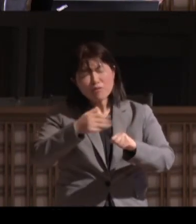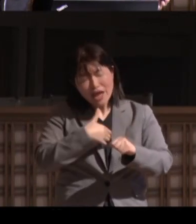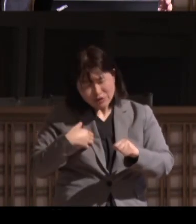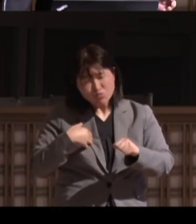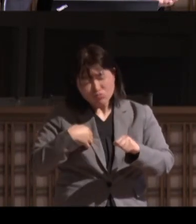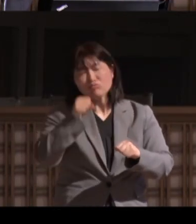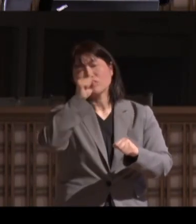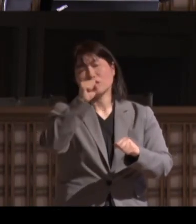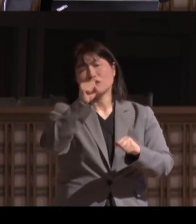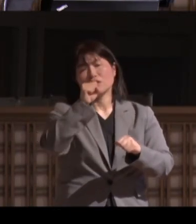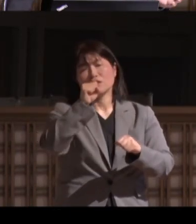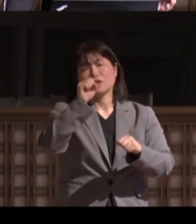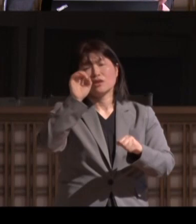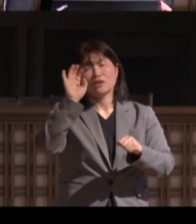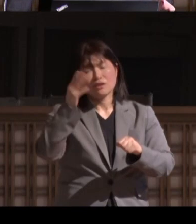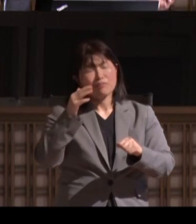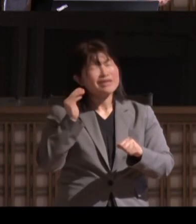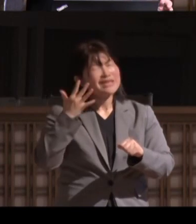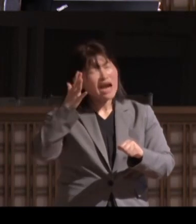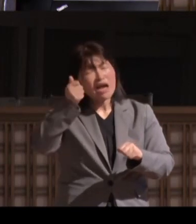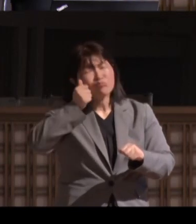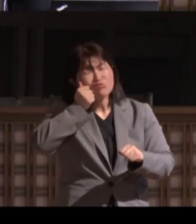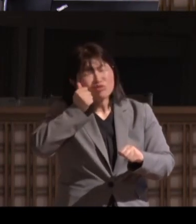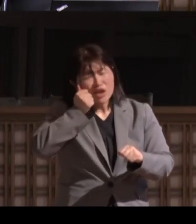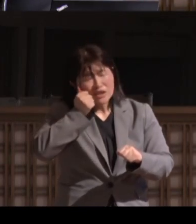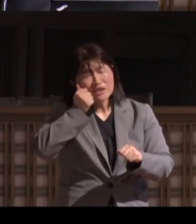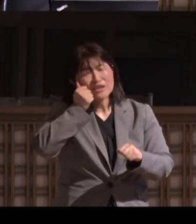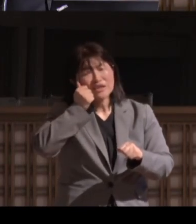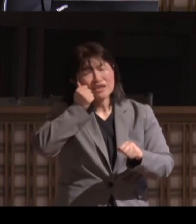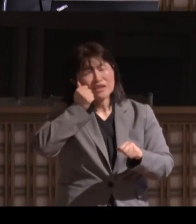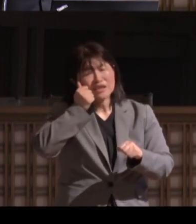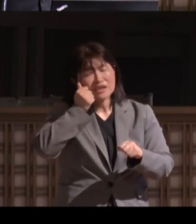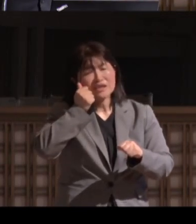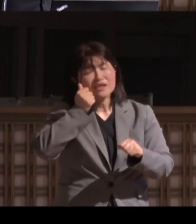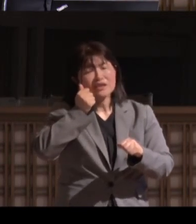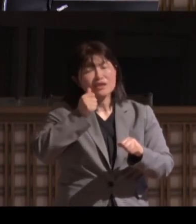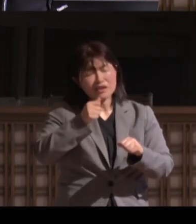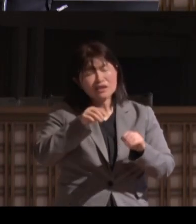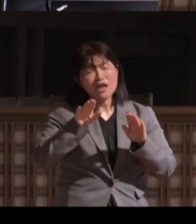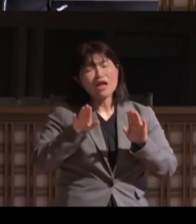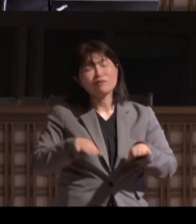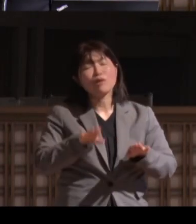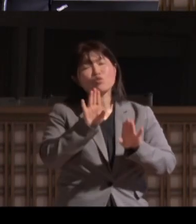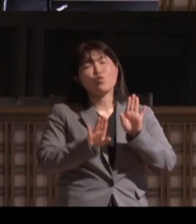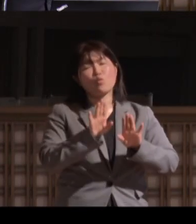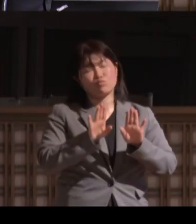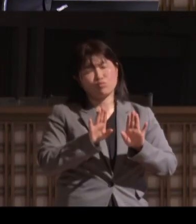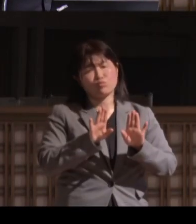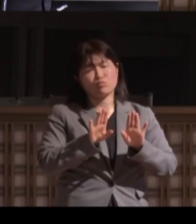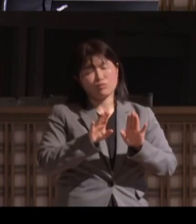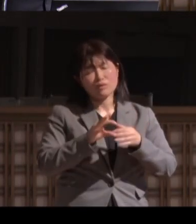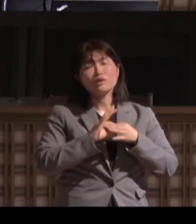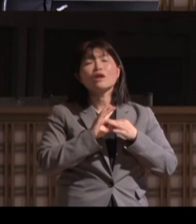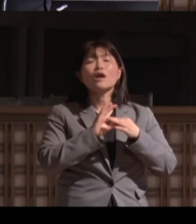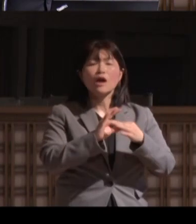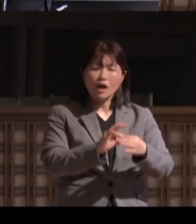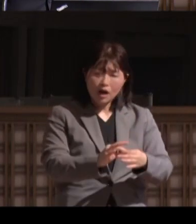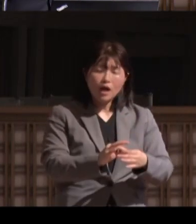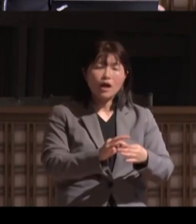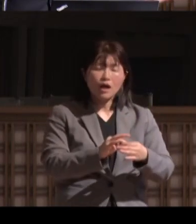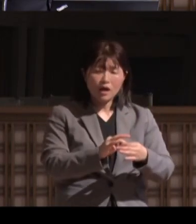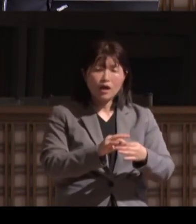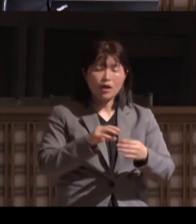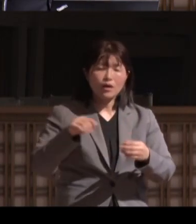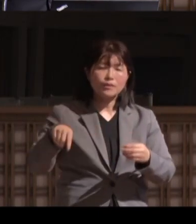ですしかしできにくい構造になってるというのは確かでございますえ従ってえ自治科や